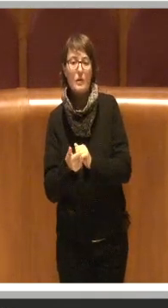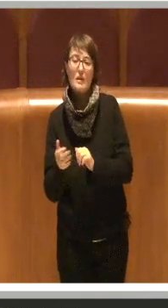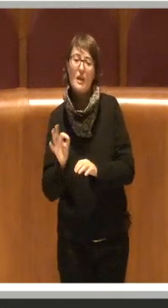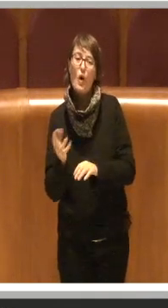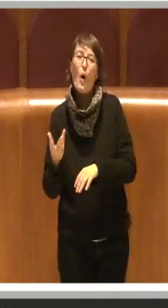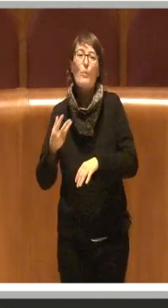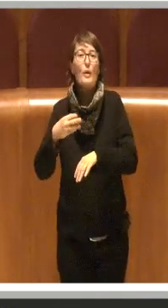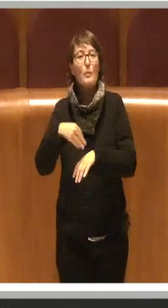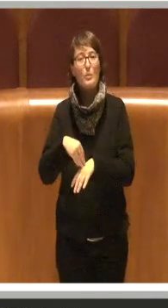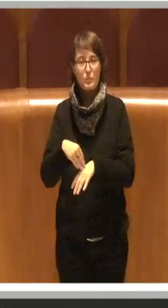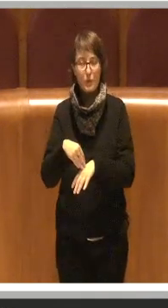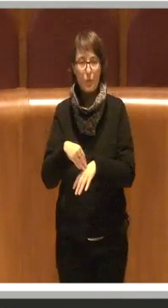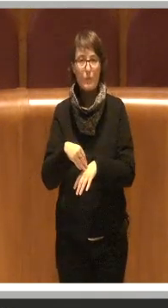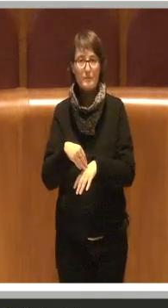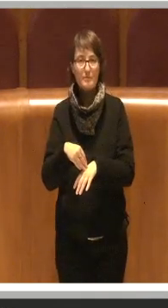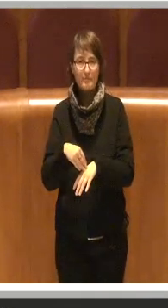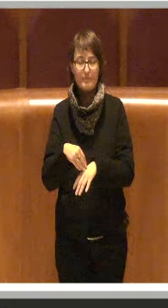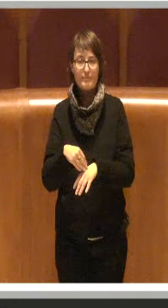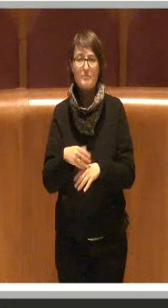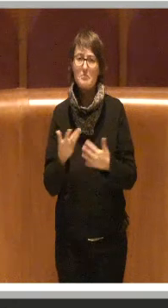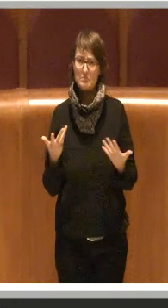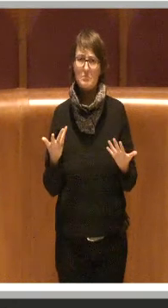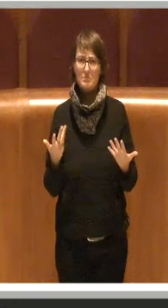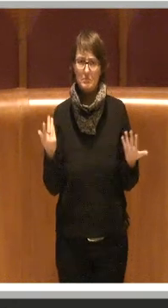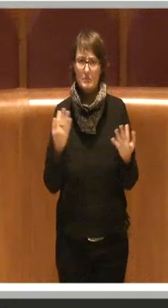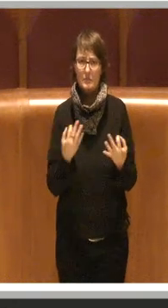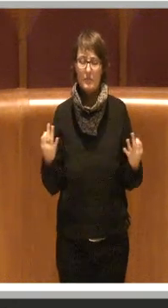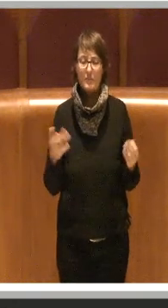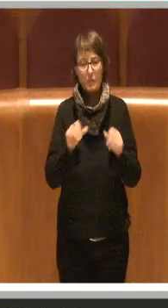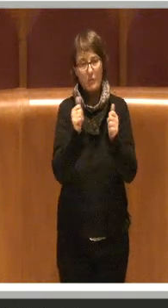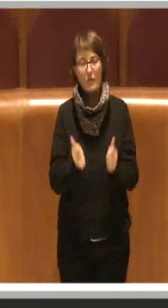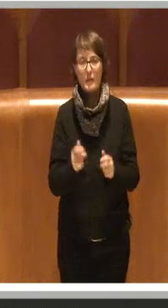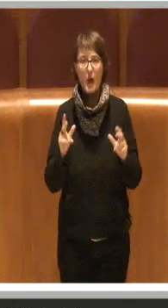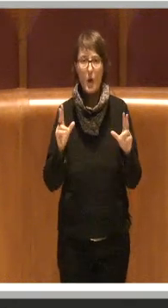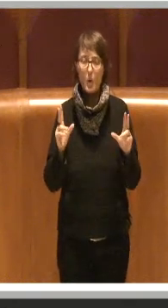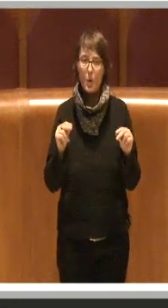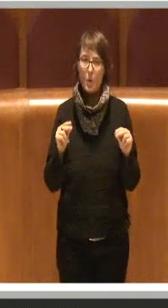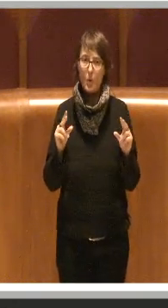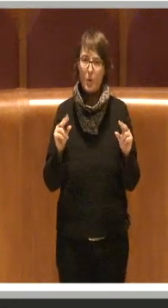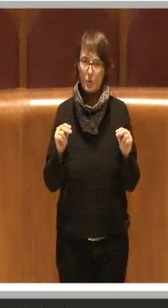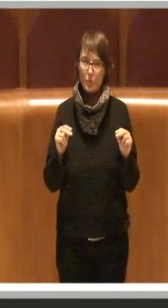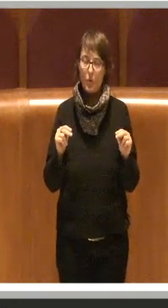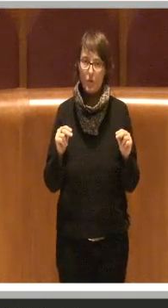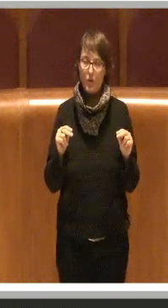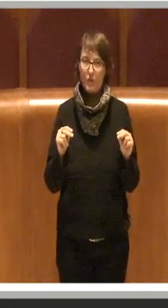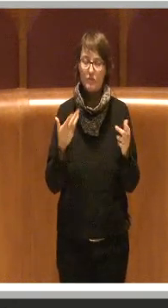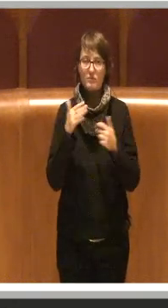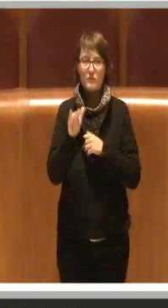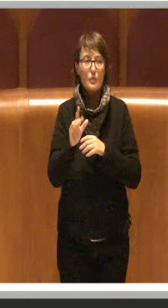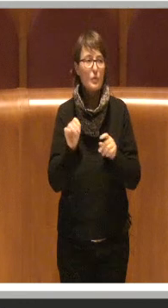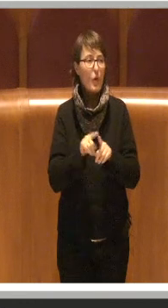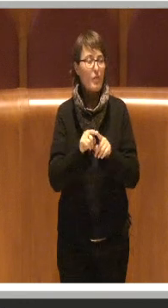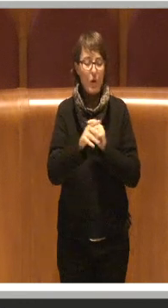integra, probabilmente possiamo andare anche verso un modello nuovo e futuro di area sportiva, dove